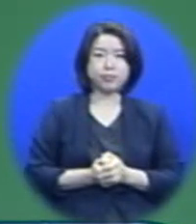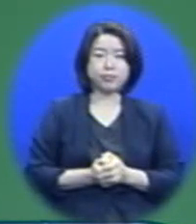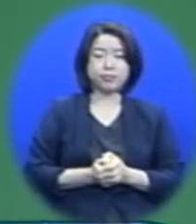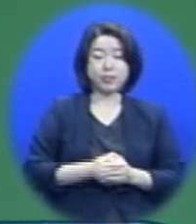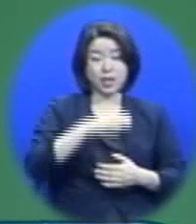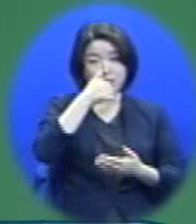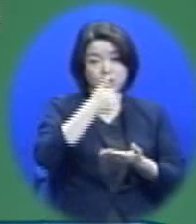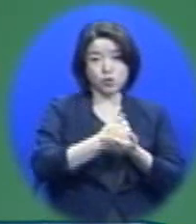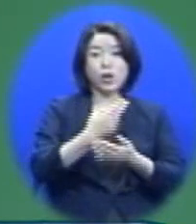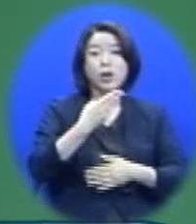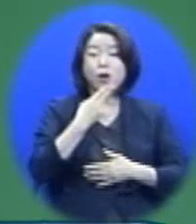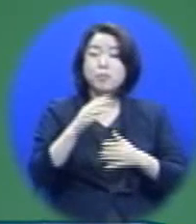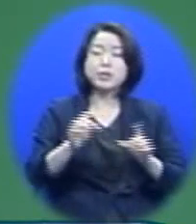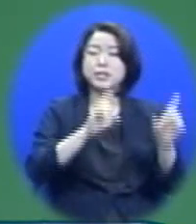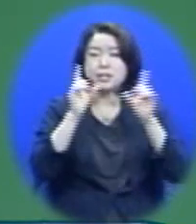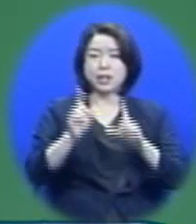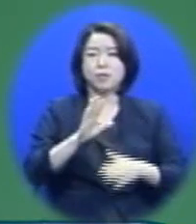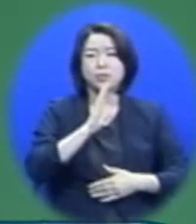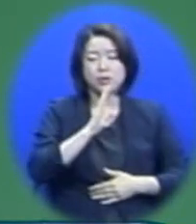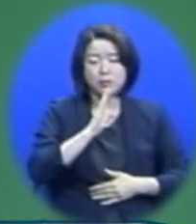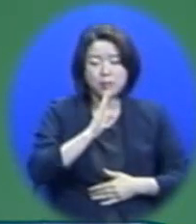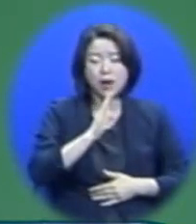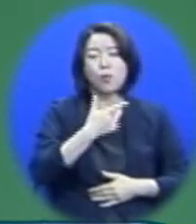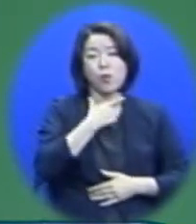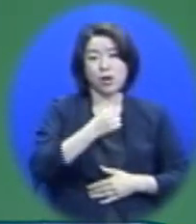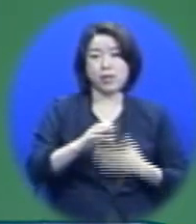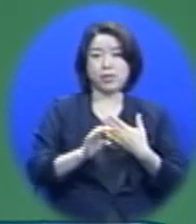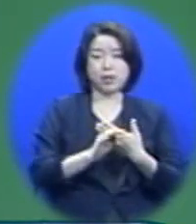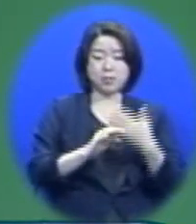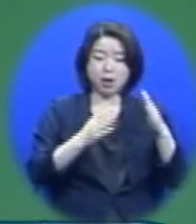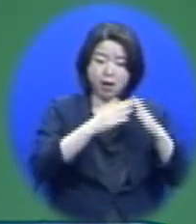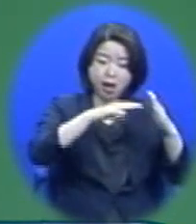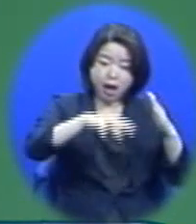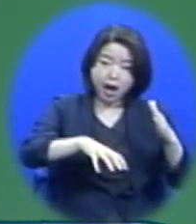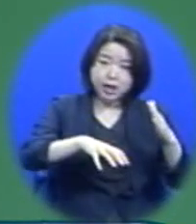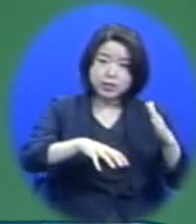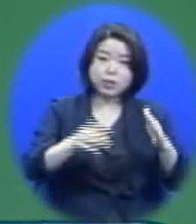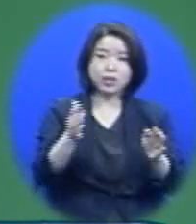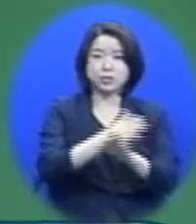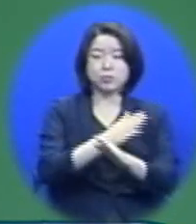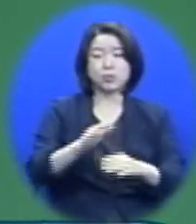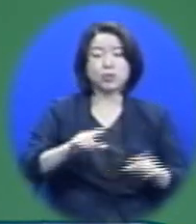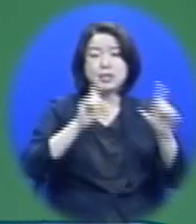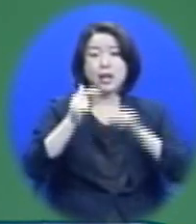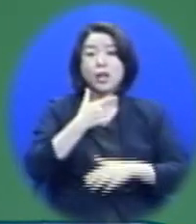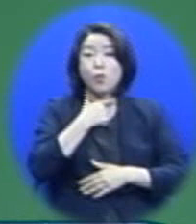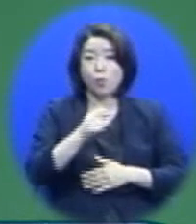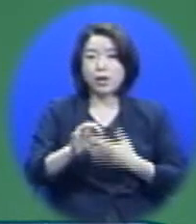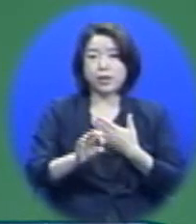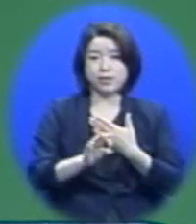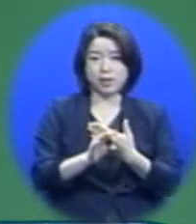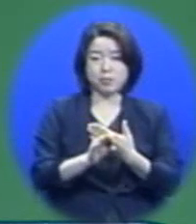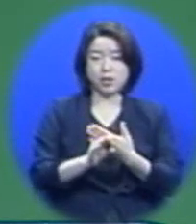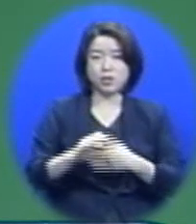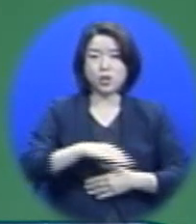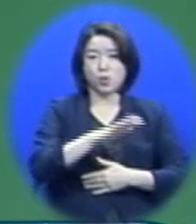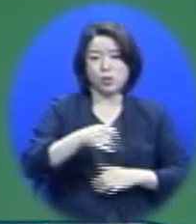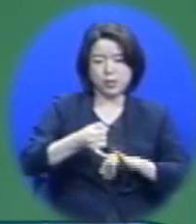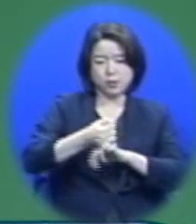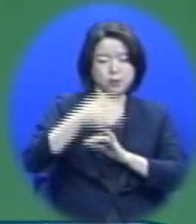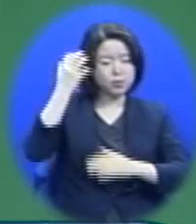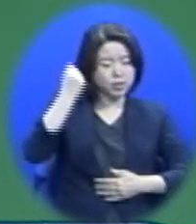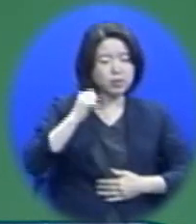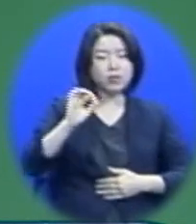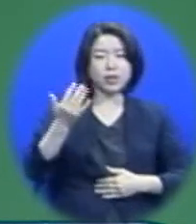흠 없는 삶을 정말 살기를 원한다면, 가정에서부터 그렇게 살기를 원한다면 우리도 명심해야